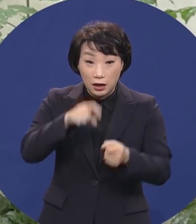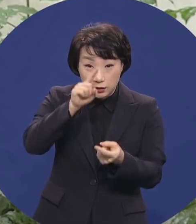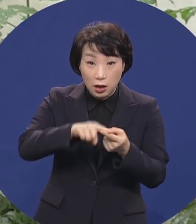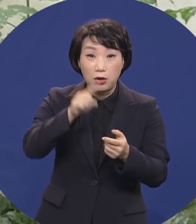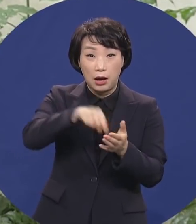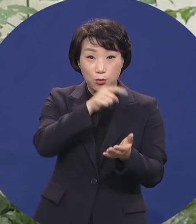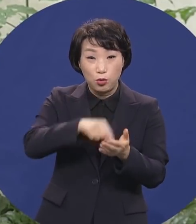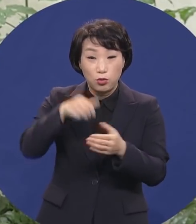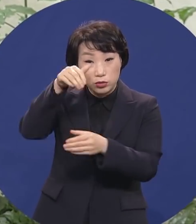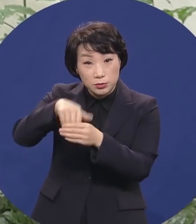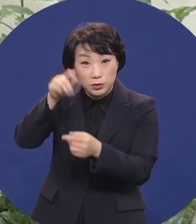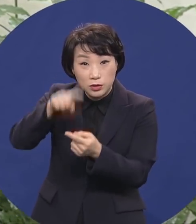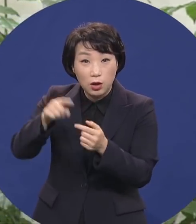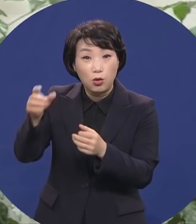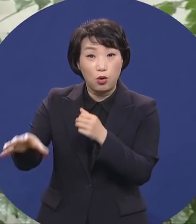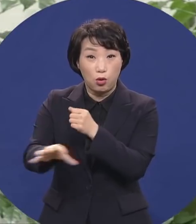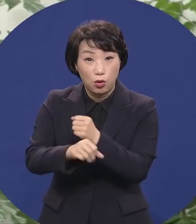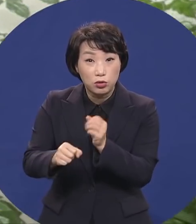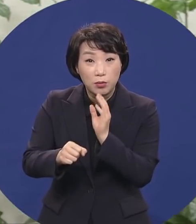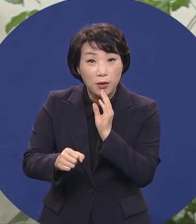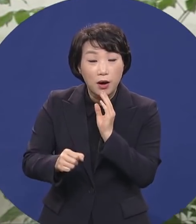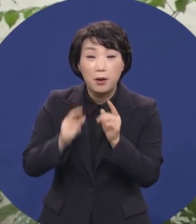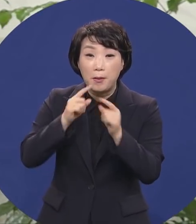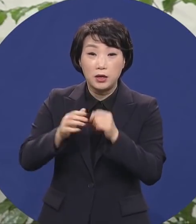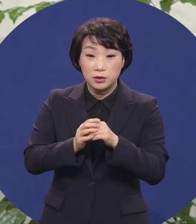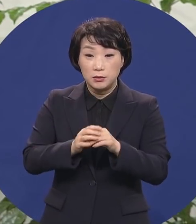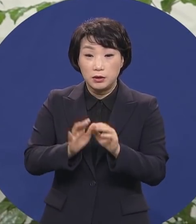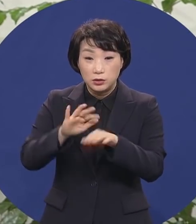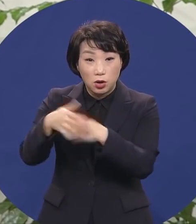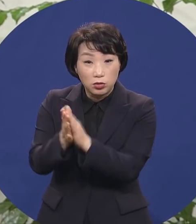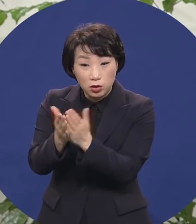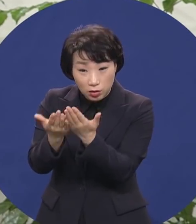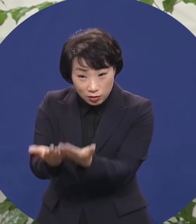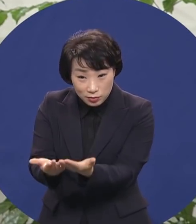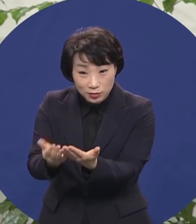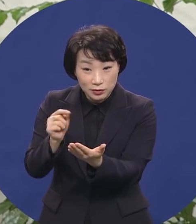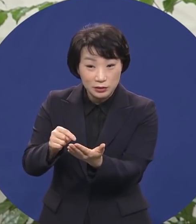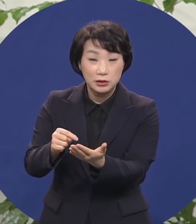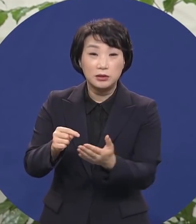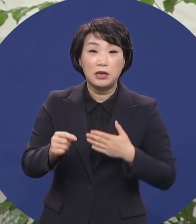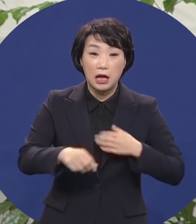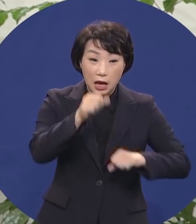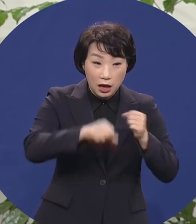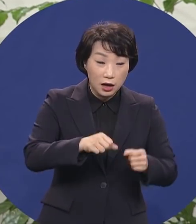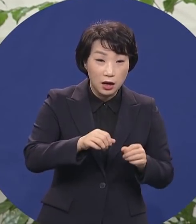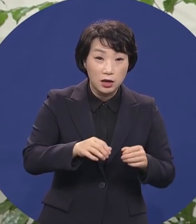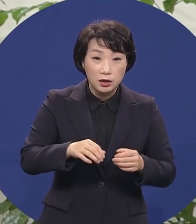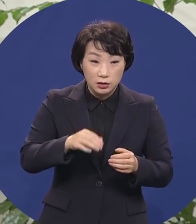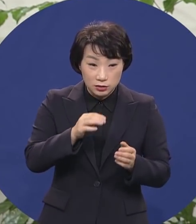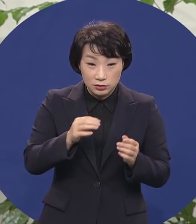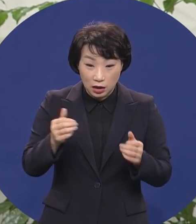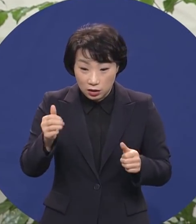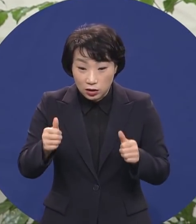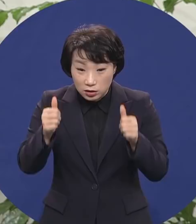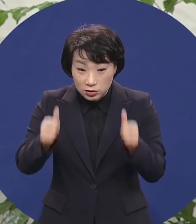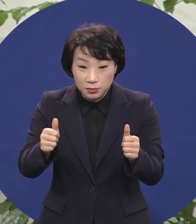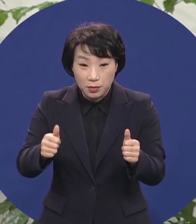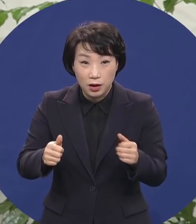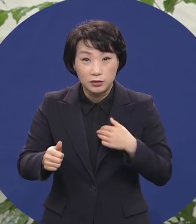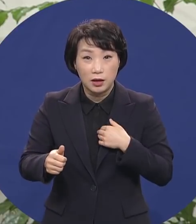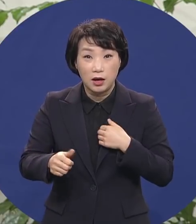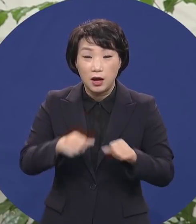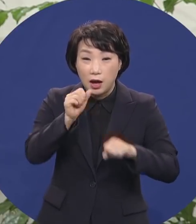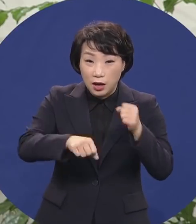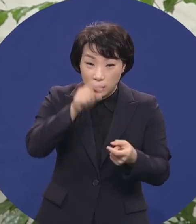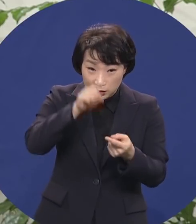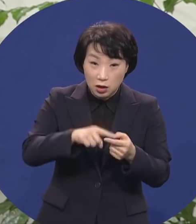대로 굳고, 말씀을 놓고 그대로 행한 대로 갚고 심은 대로 굳고,